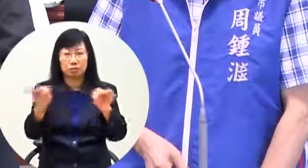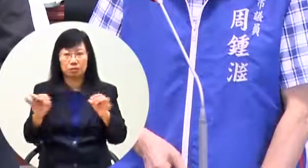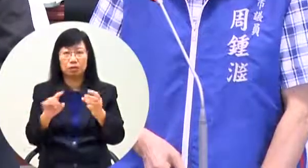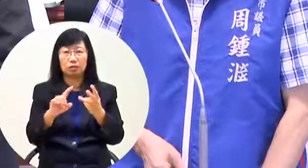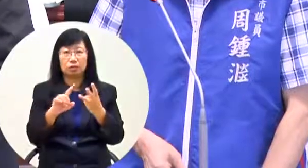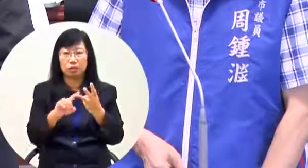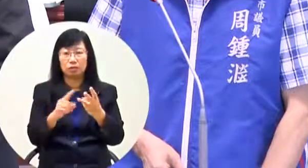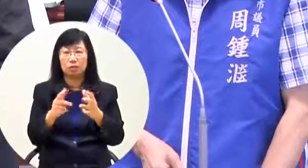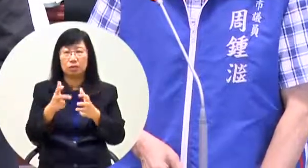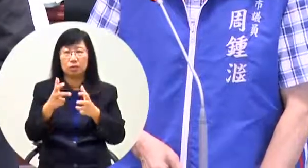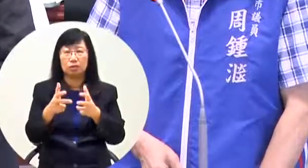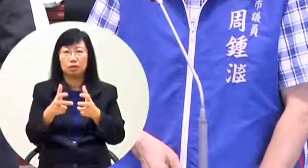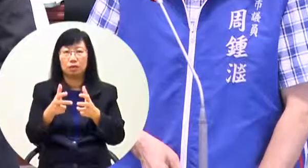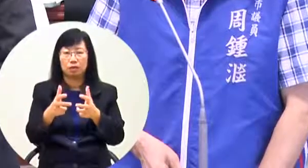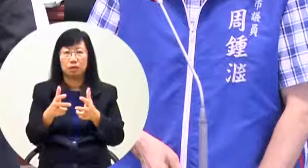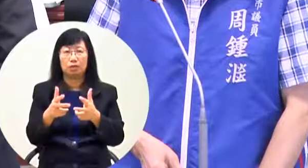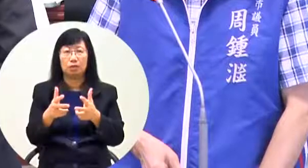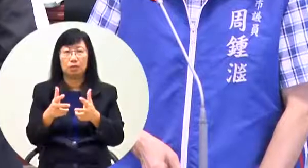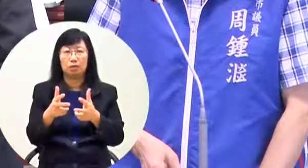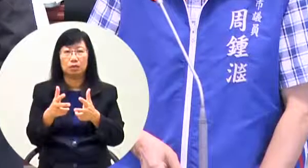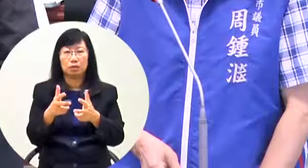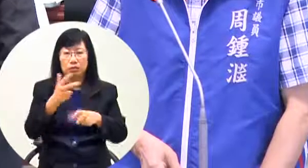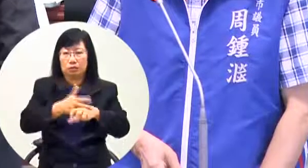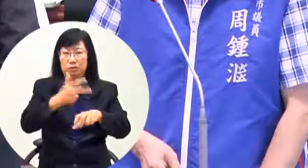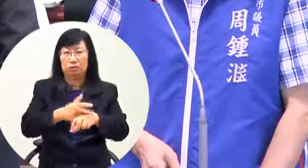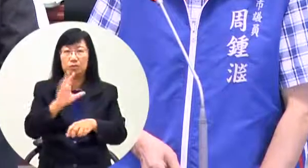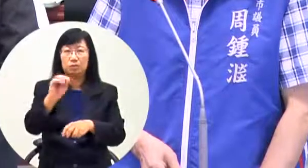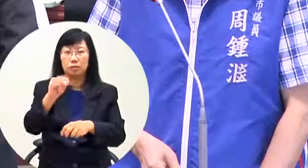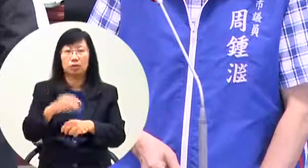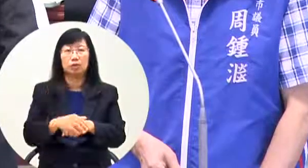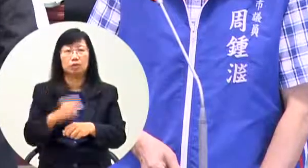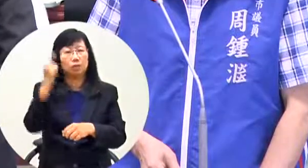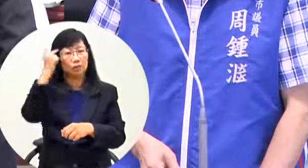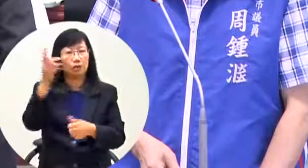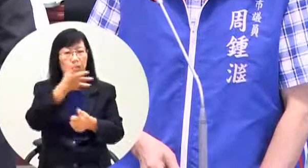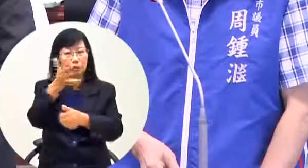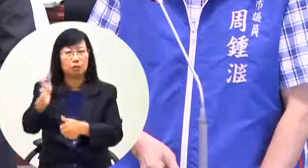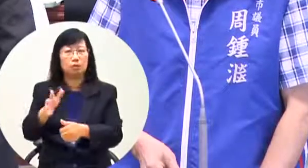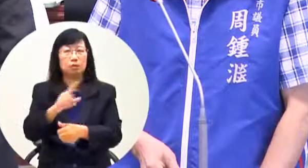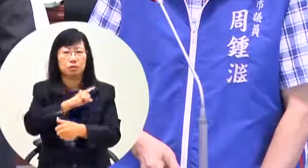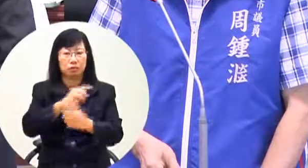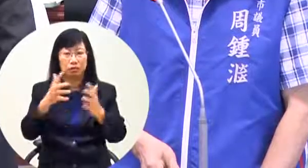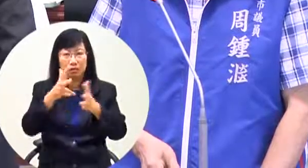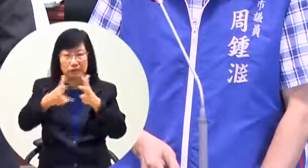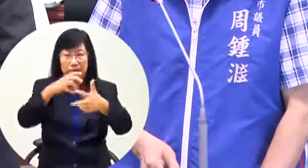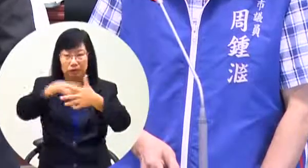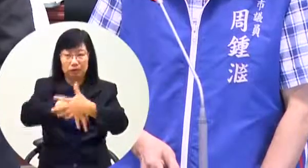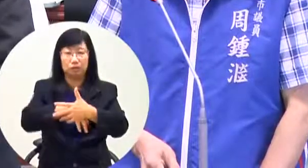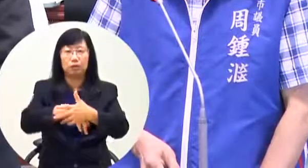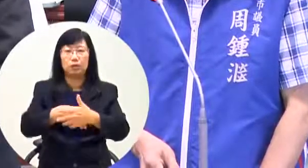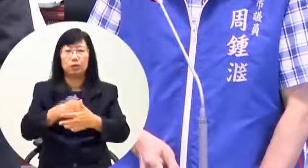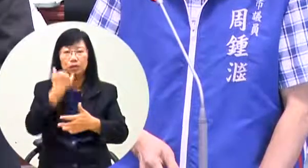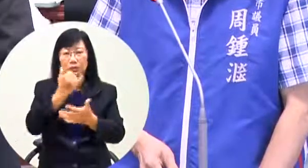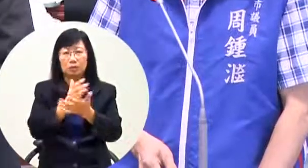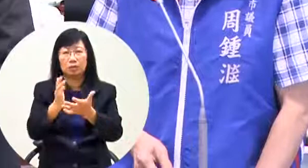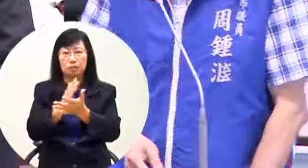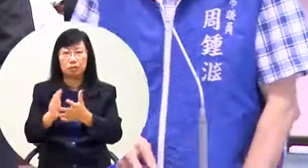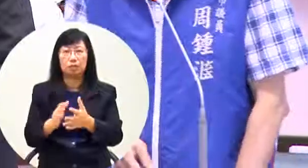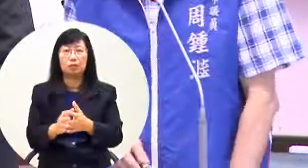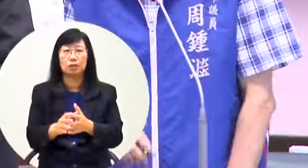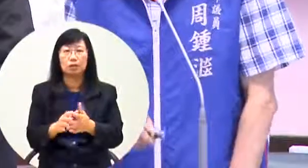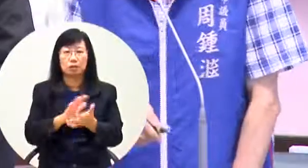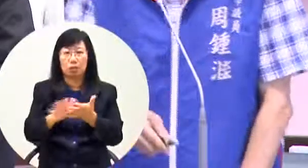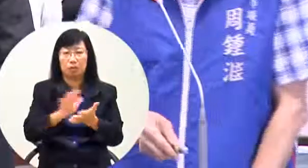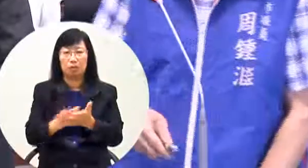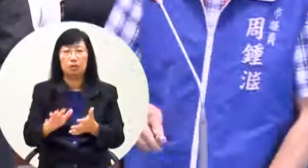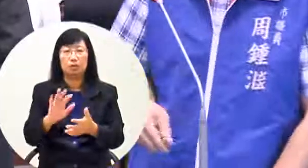的这个污染的处理，那或者是说要运去哪里处理？我想这一个部分，我们的这个环